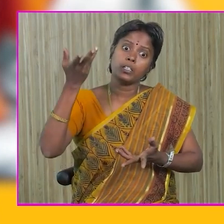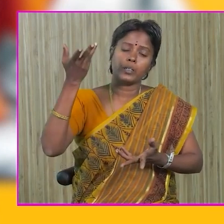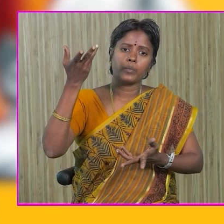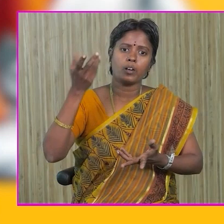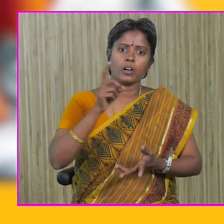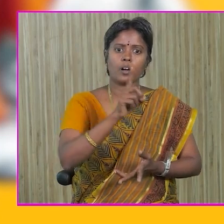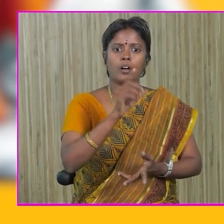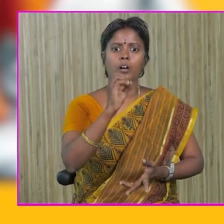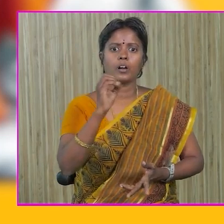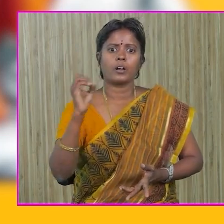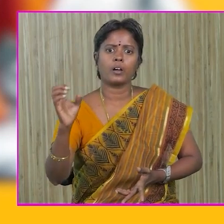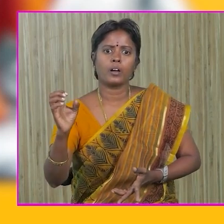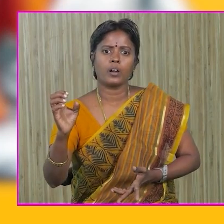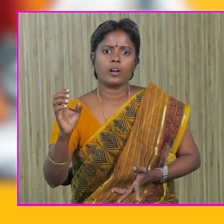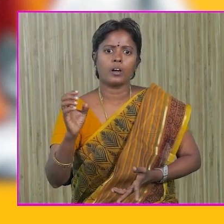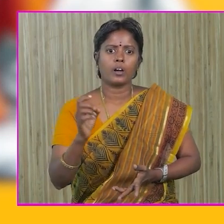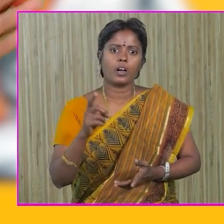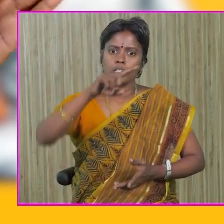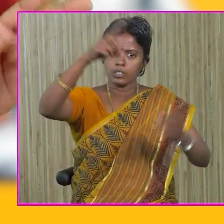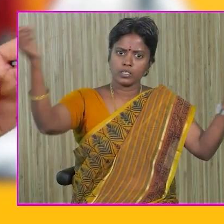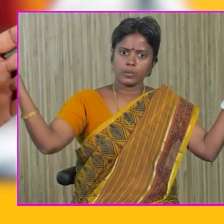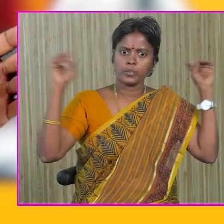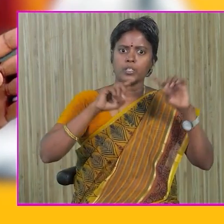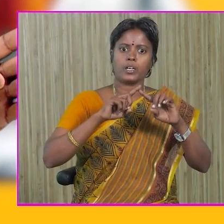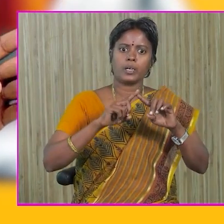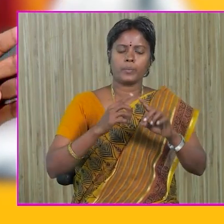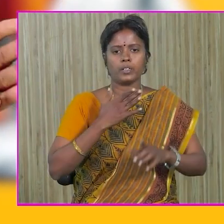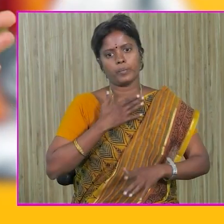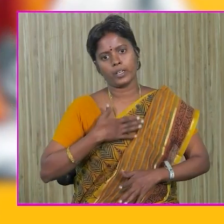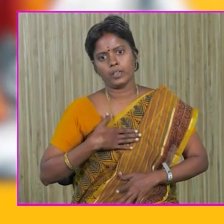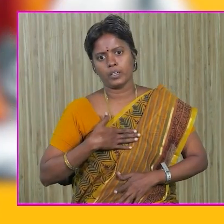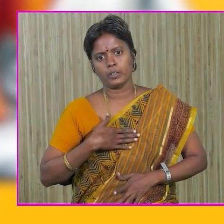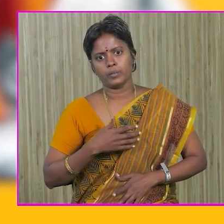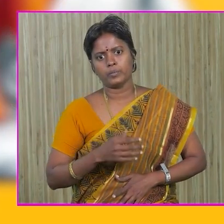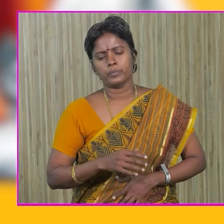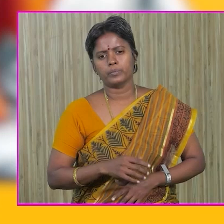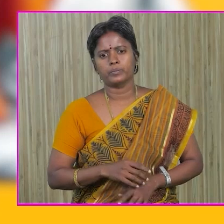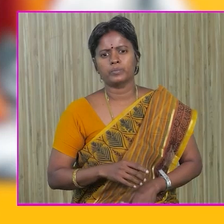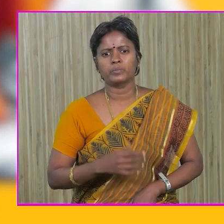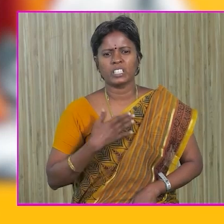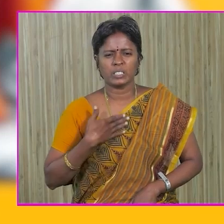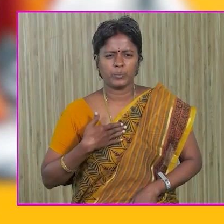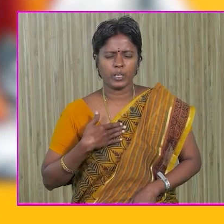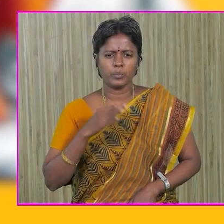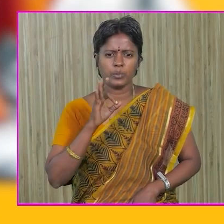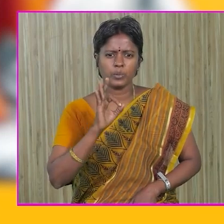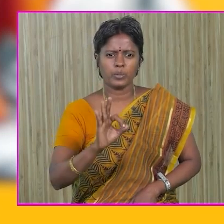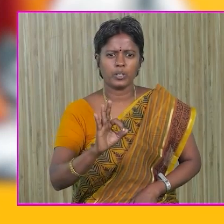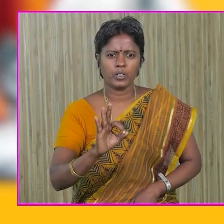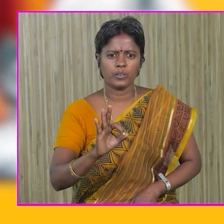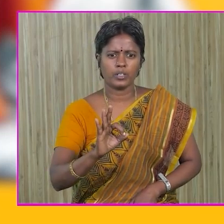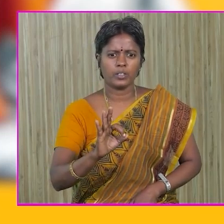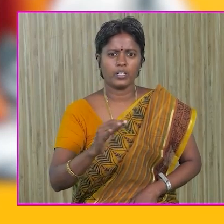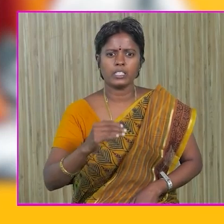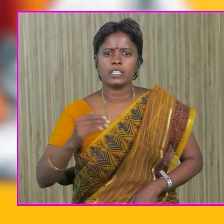பயன்பெறும், அதனால் அந்த சமுதாயமும் பயன்பெறும், அவரும் பயன்படுவார். இது பண்பு உள்ளவனிடம் சென்று